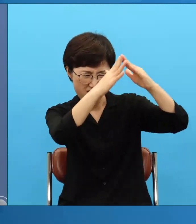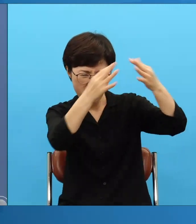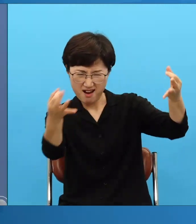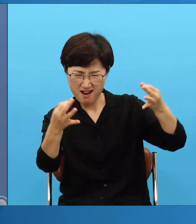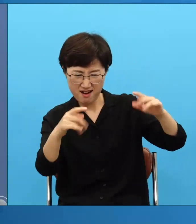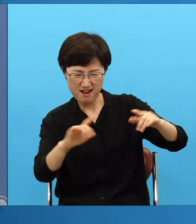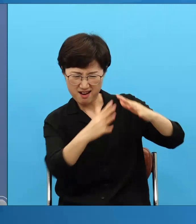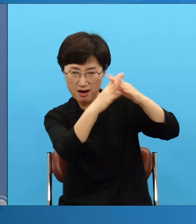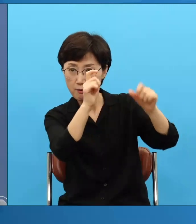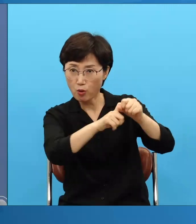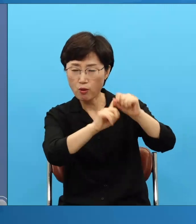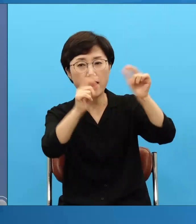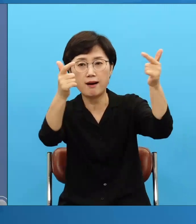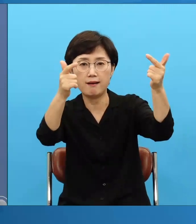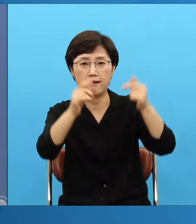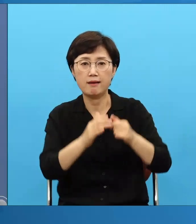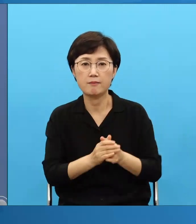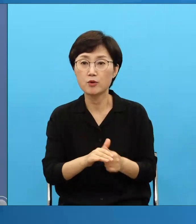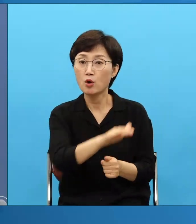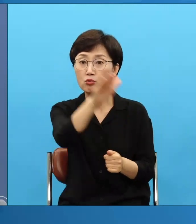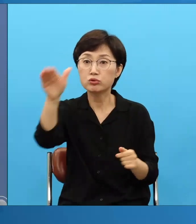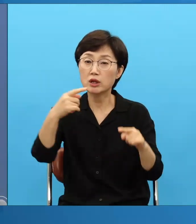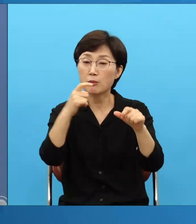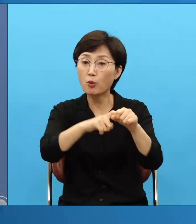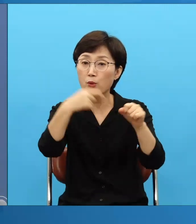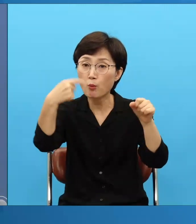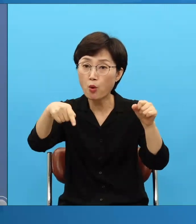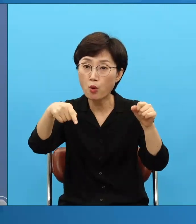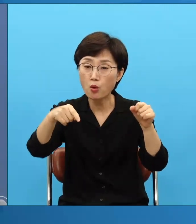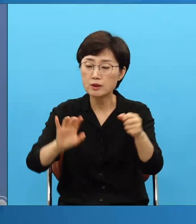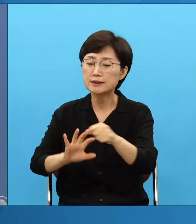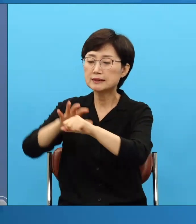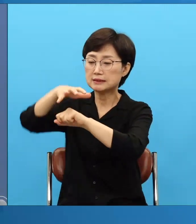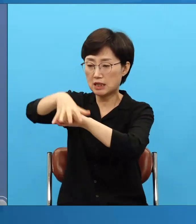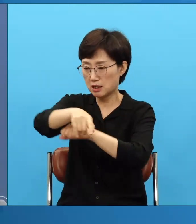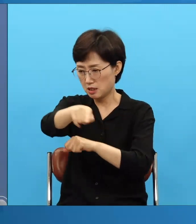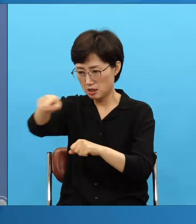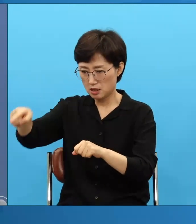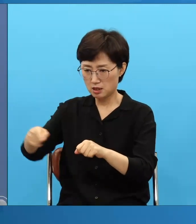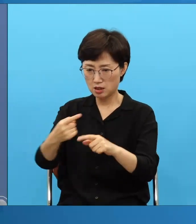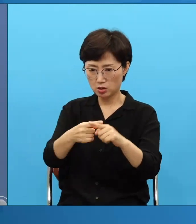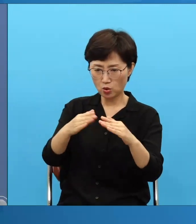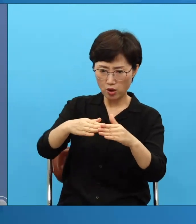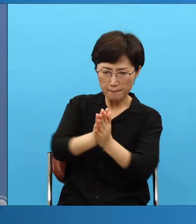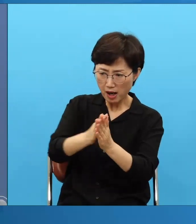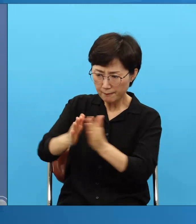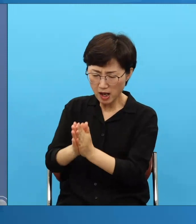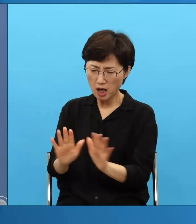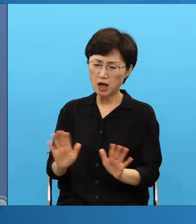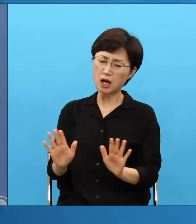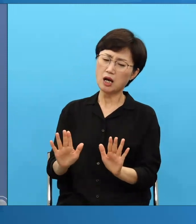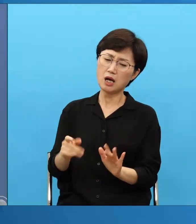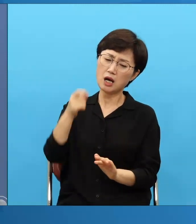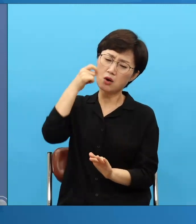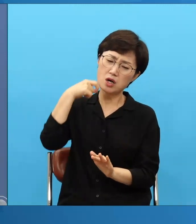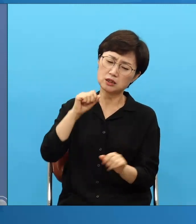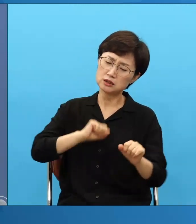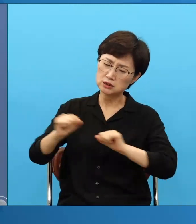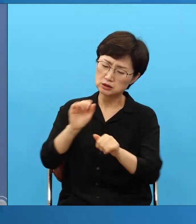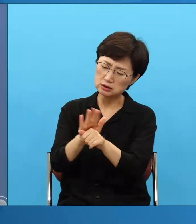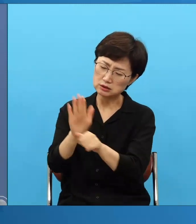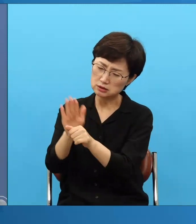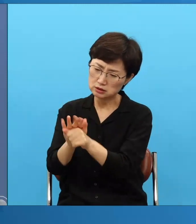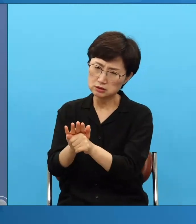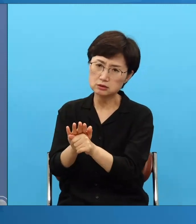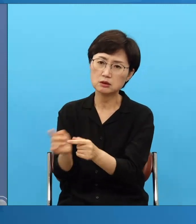Emmanuel Church is not church construction. 우리의 목표는 전 세계 문 닫는 교회를 회복시키는 Our 것이다. purpose is to restore and revive all